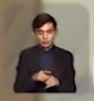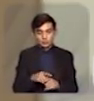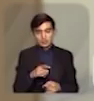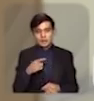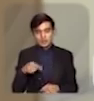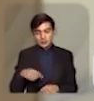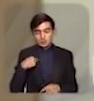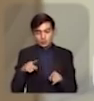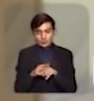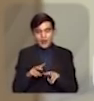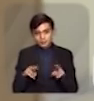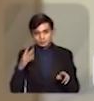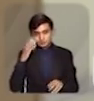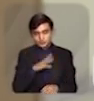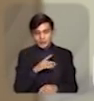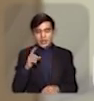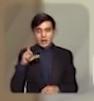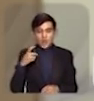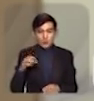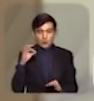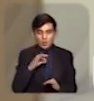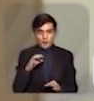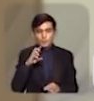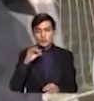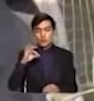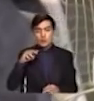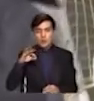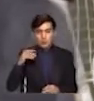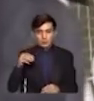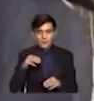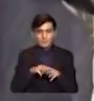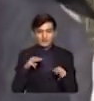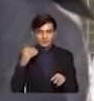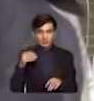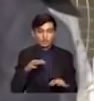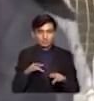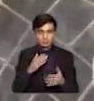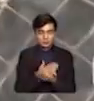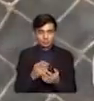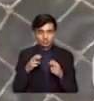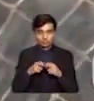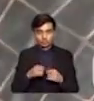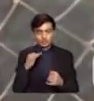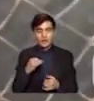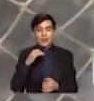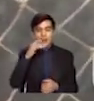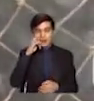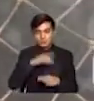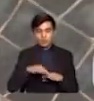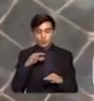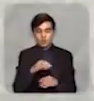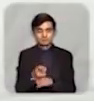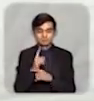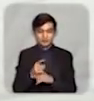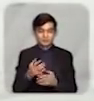қазір экология, геология және табиғат ресурстары министрлігімен қарастырылуда. Басқарма басшыларының айтуынша, қазір үкімет балық шаруашылығына арнап